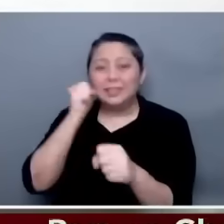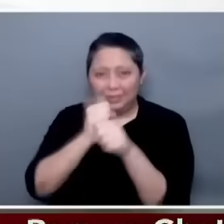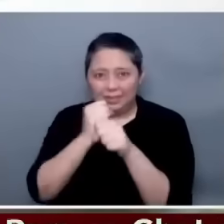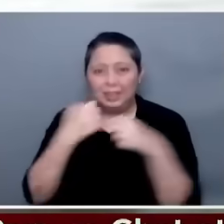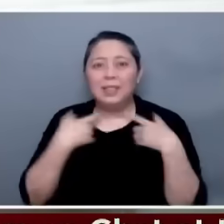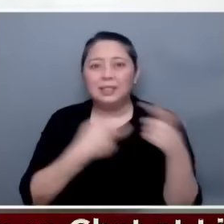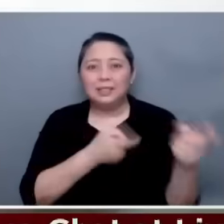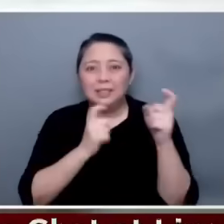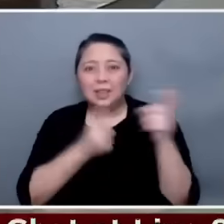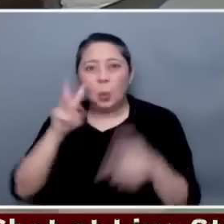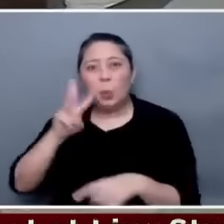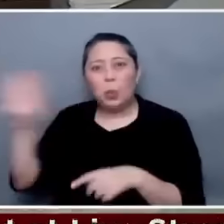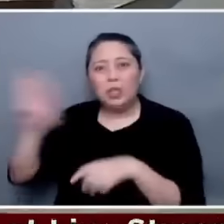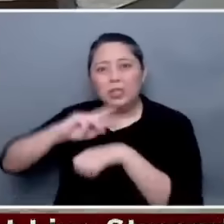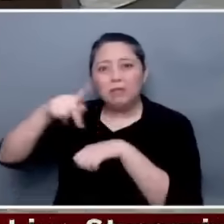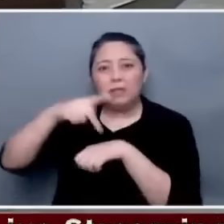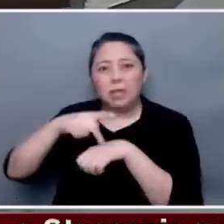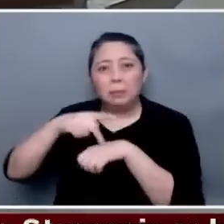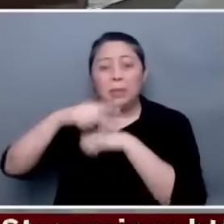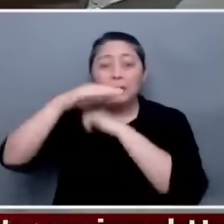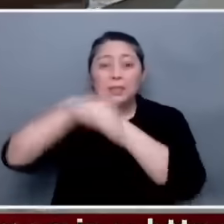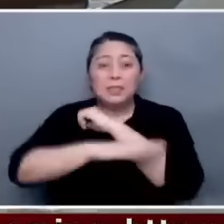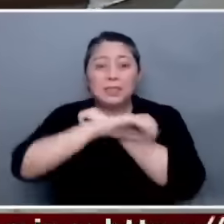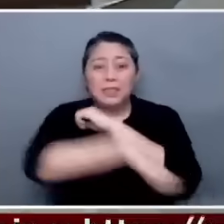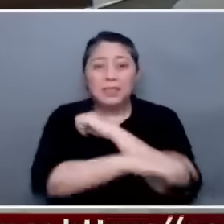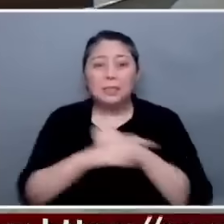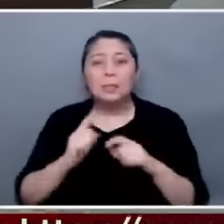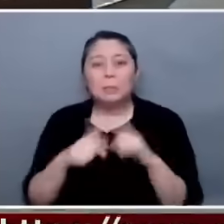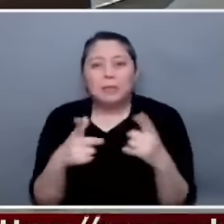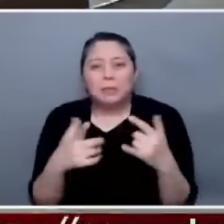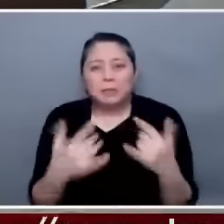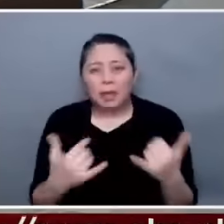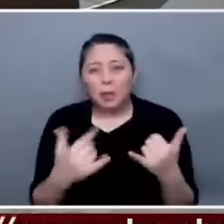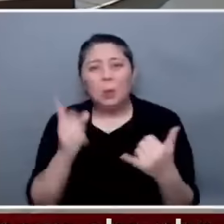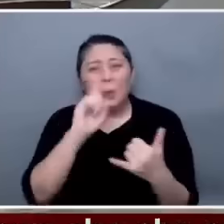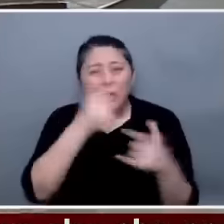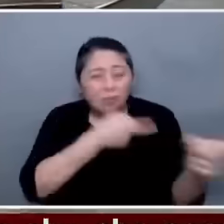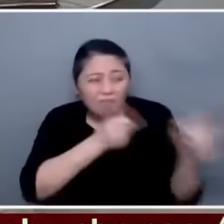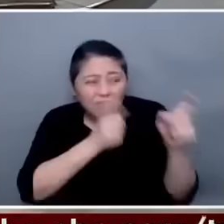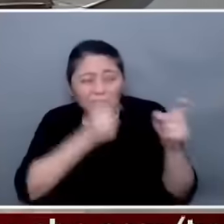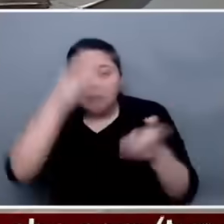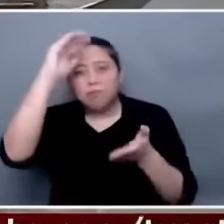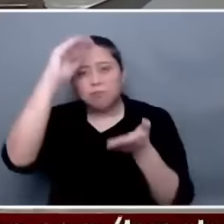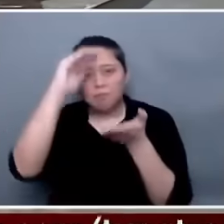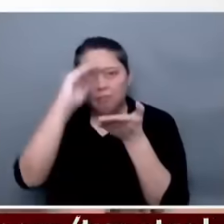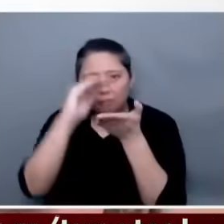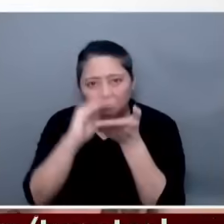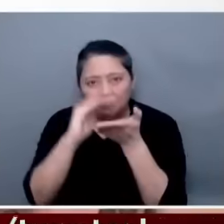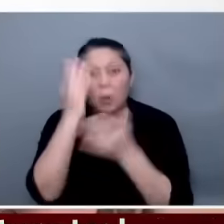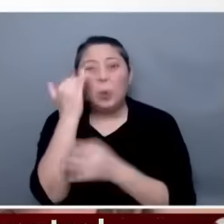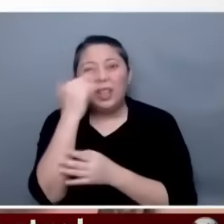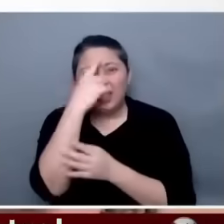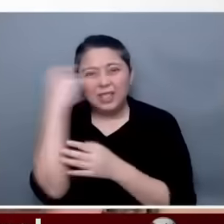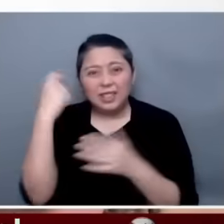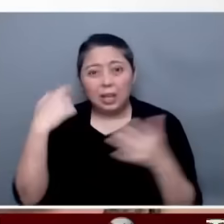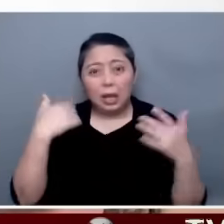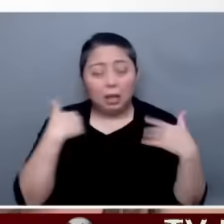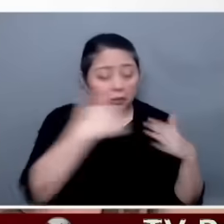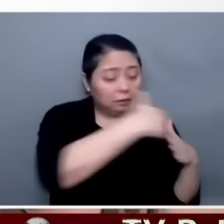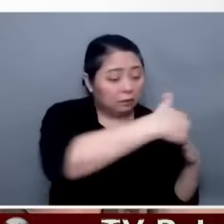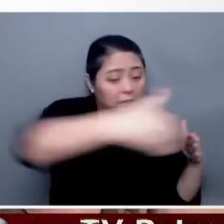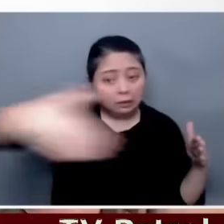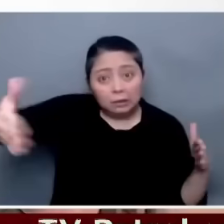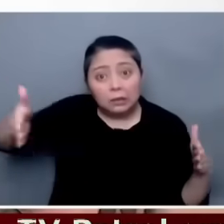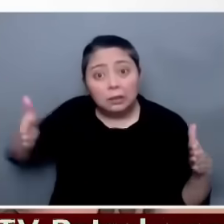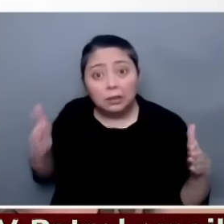na raw ang kanyang huli. Limitado na lang kasi ang bahagi ng dagat na napupuntahan niya. Mga presensya na po ng ibang bansa